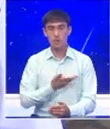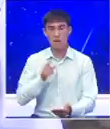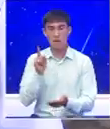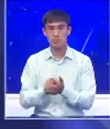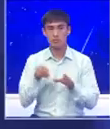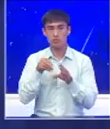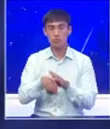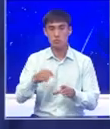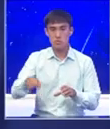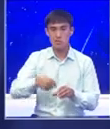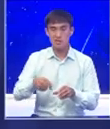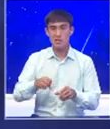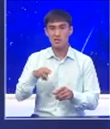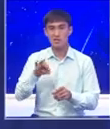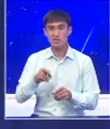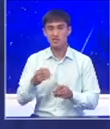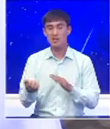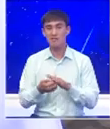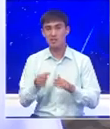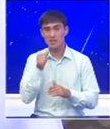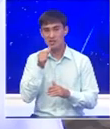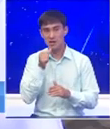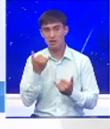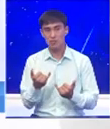в месение теста. Из-за нехватки сахара